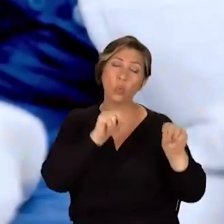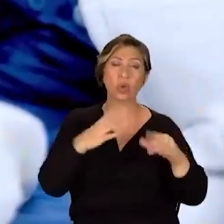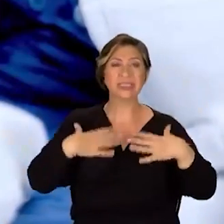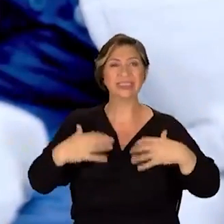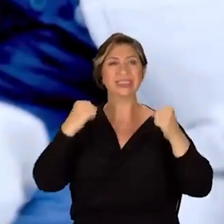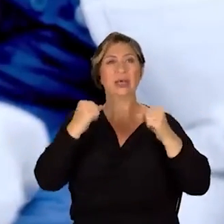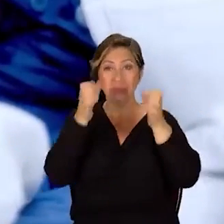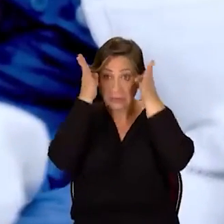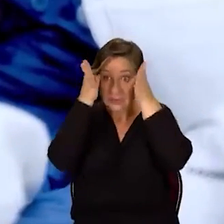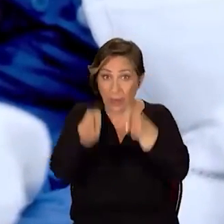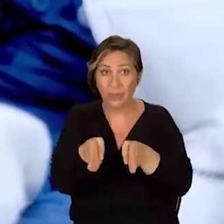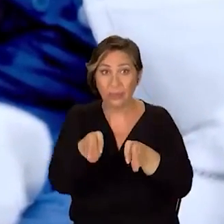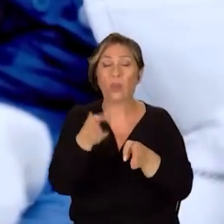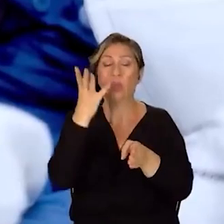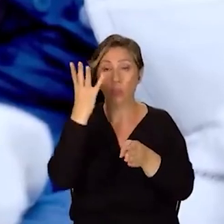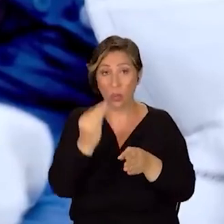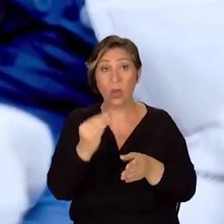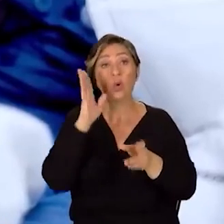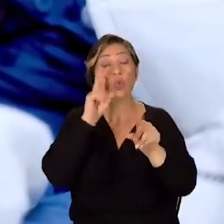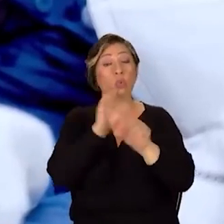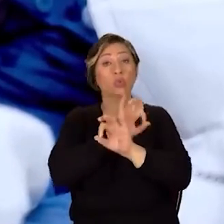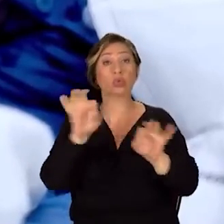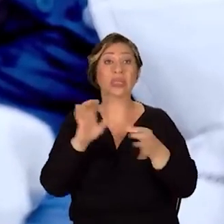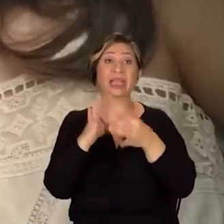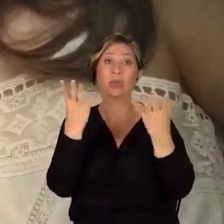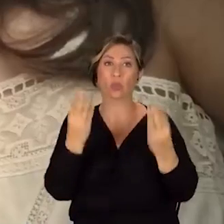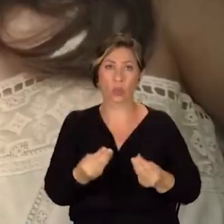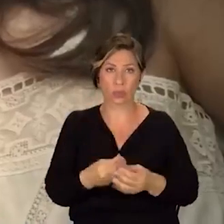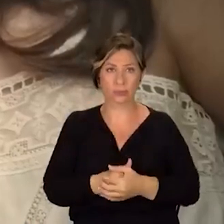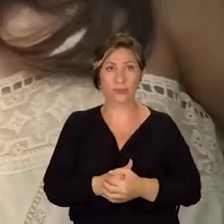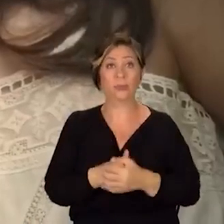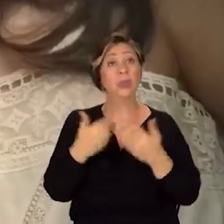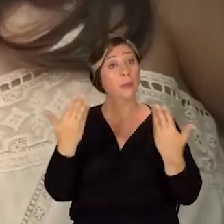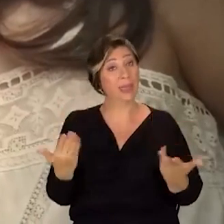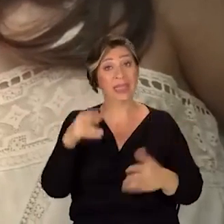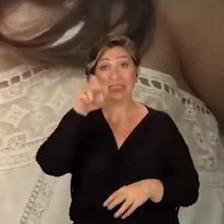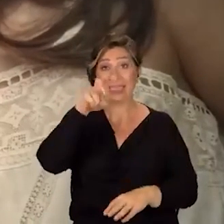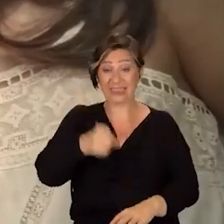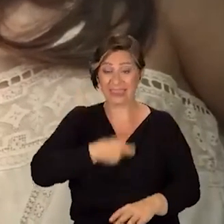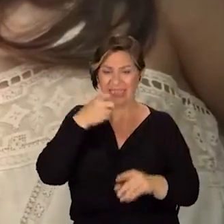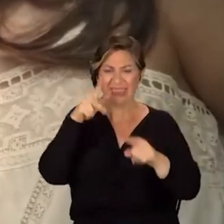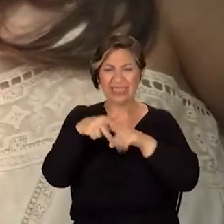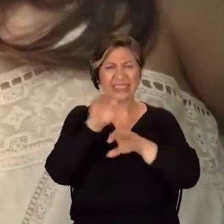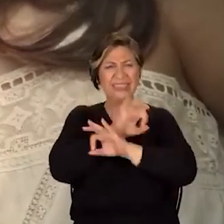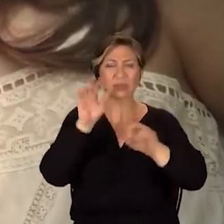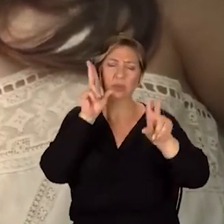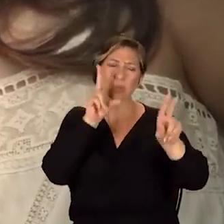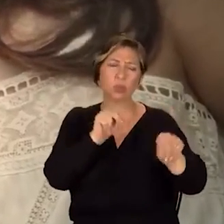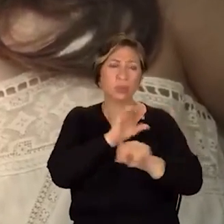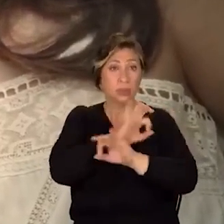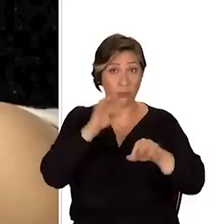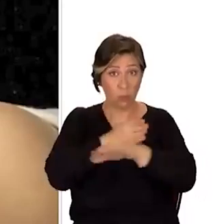saplantıya dönüştürmeye ve uykusuzluğa neden oluyor. Peki 8 saatlik kesintisiz ideal uyku söylemi doğru